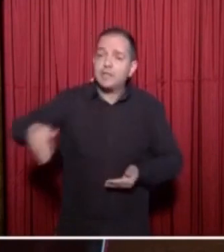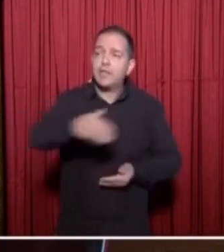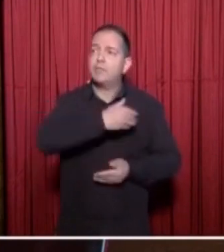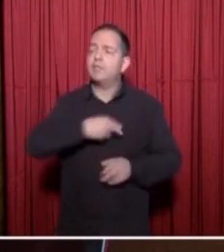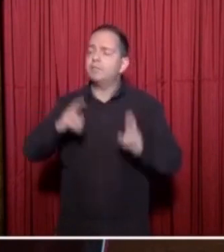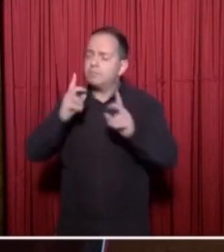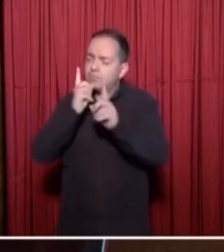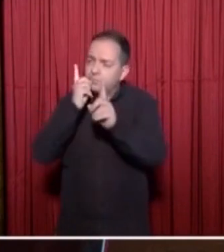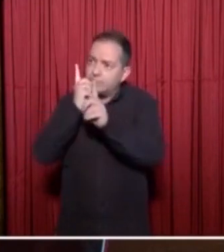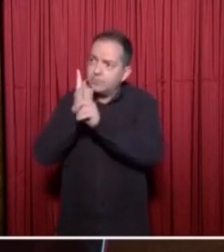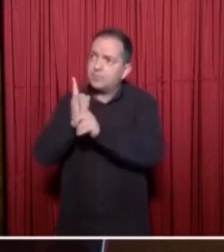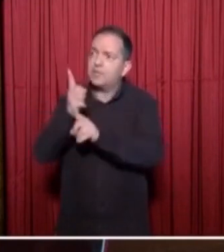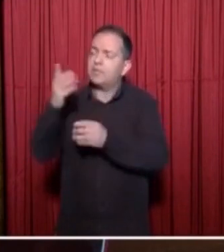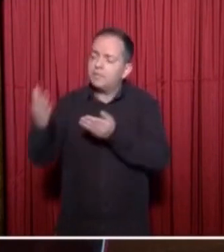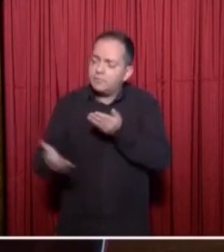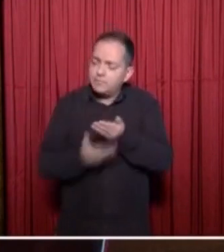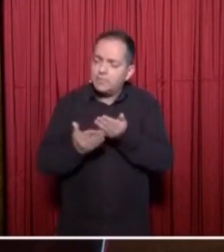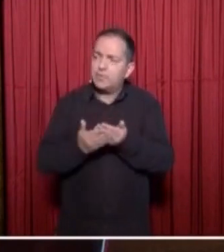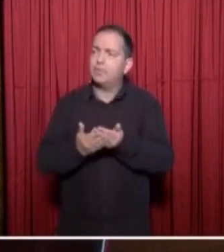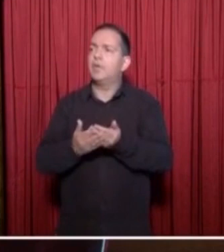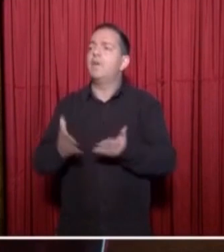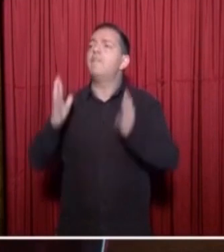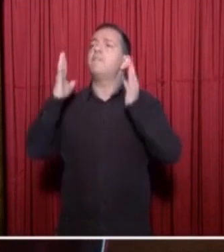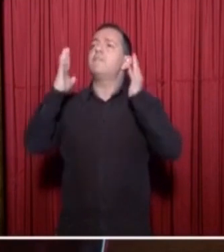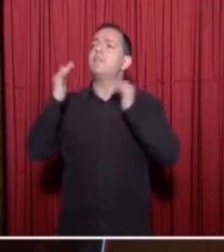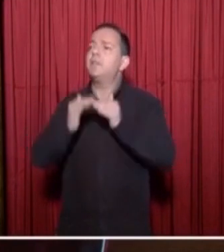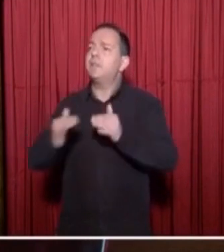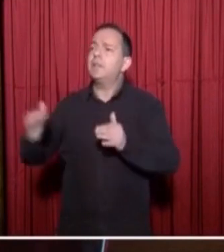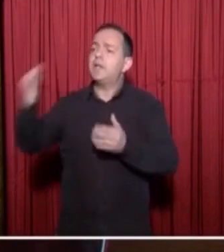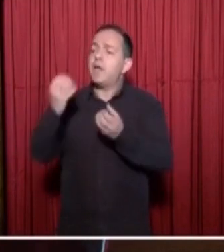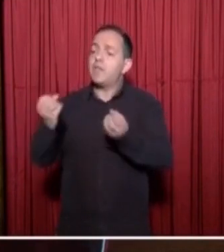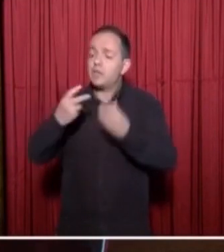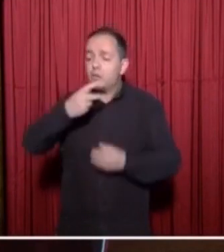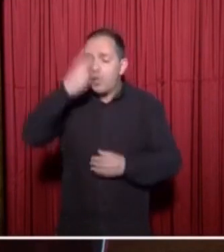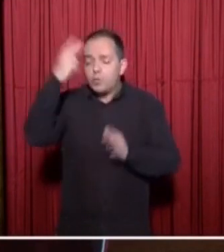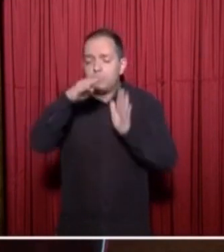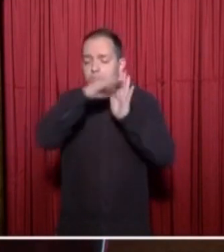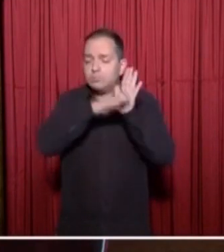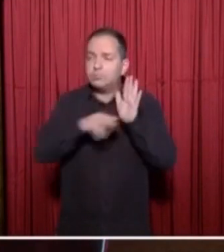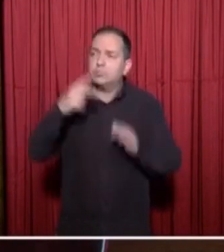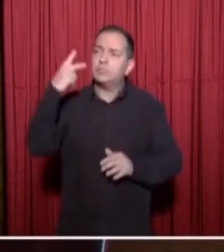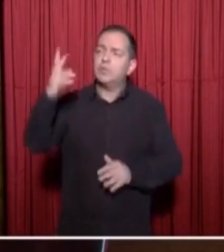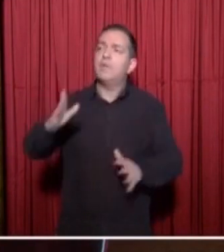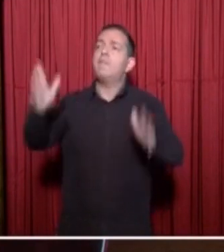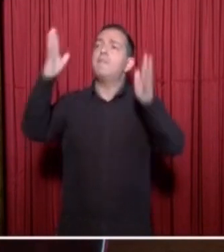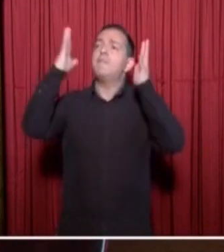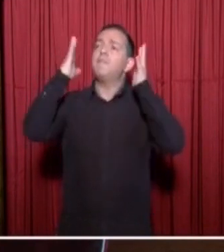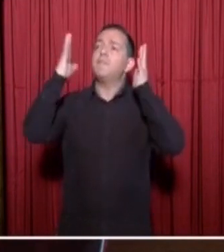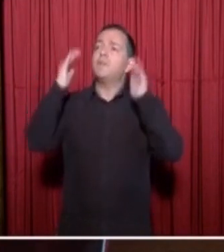εφημάς, καθά πέριν πείσαμεν επισέ. Ευλογητός η Κύριε δίδαξον με τα δικαιώματά